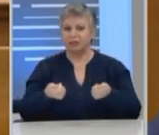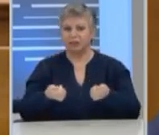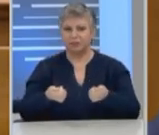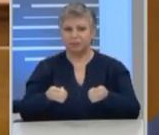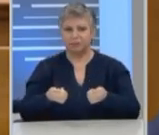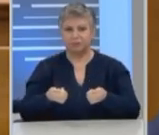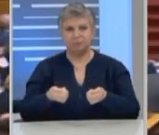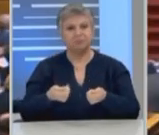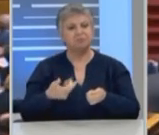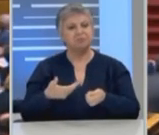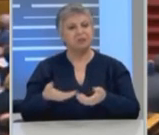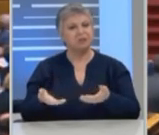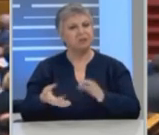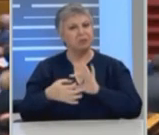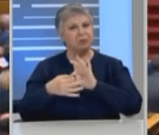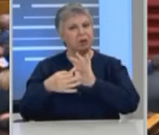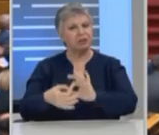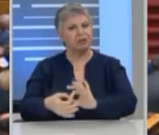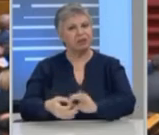Και συνεχίζεται σήμερα λοιπόν αμετανόητη.